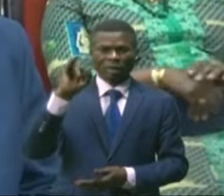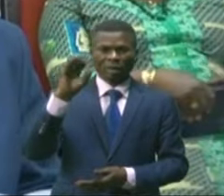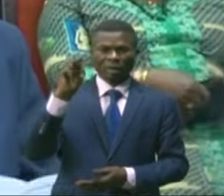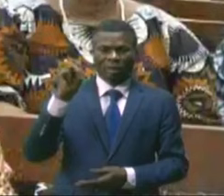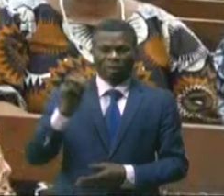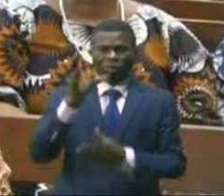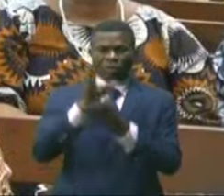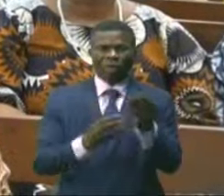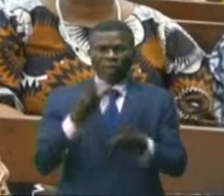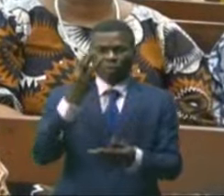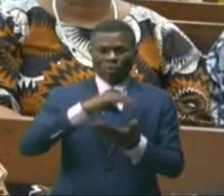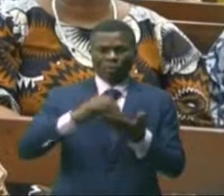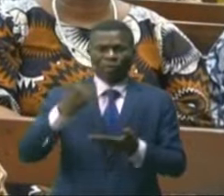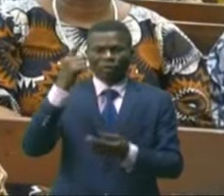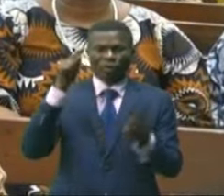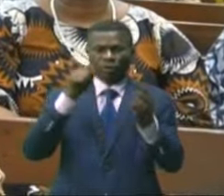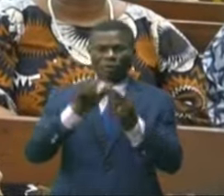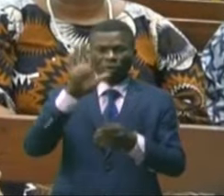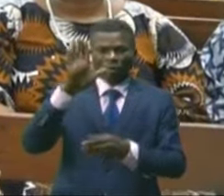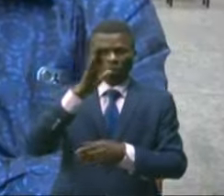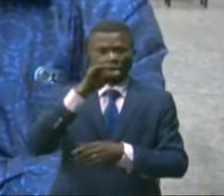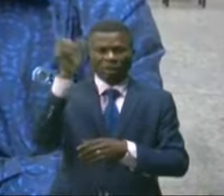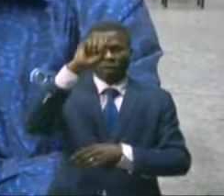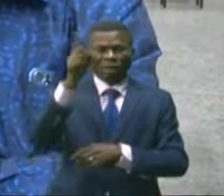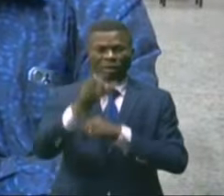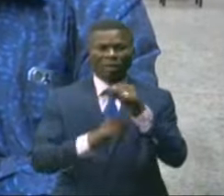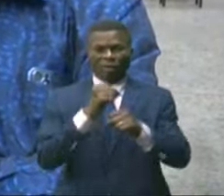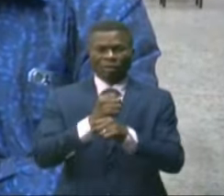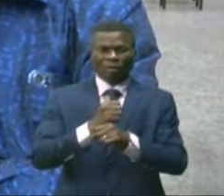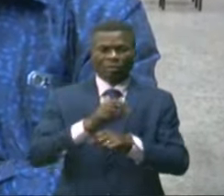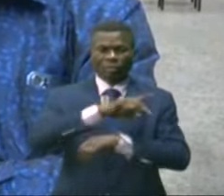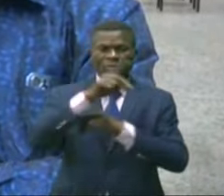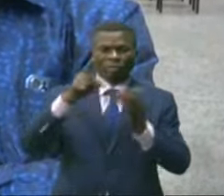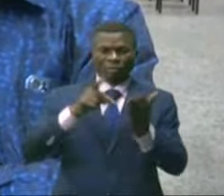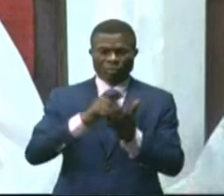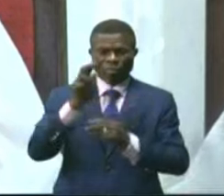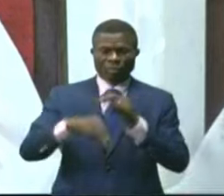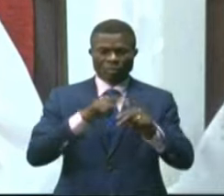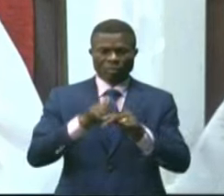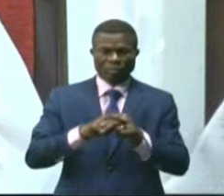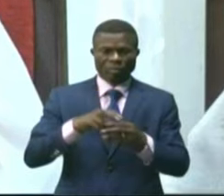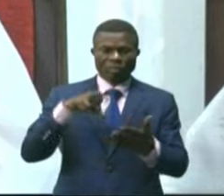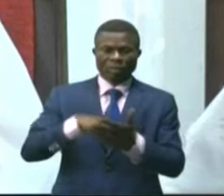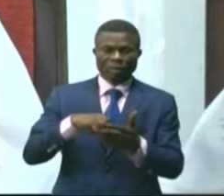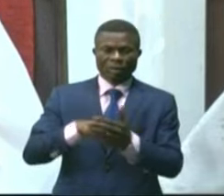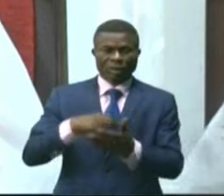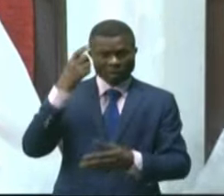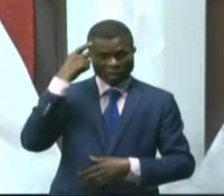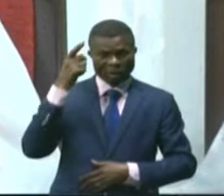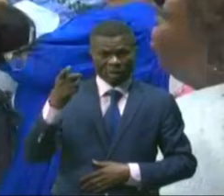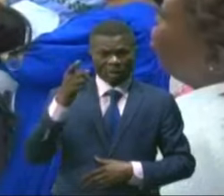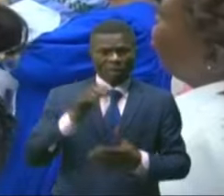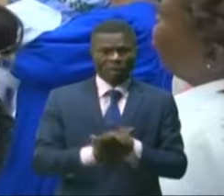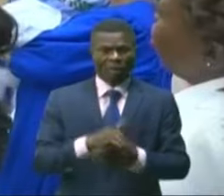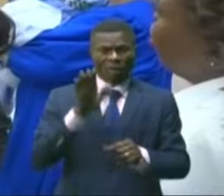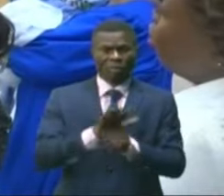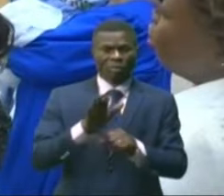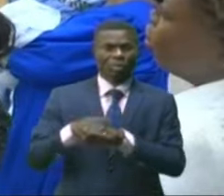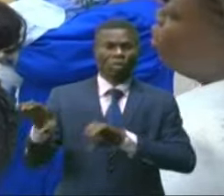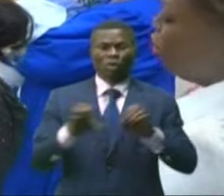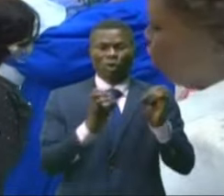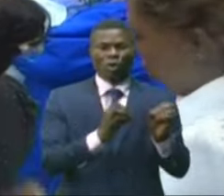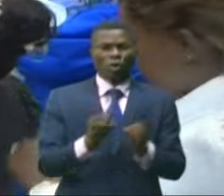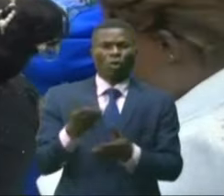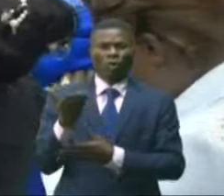5. C'était à l'occasion du 30e anniversaire de la paroisse internationale protestante de Kinshasa, où plusieurs activités étaient